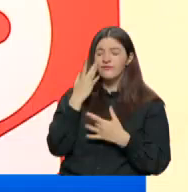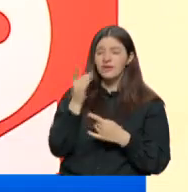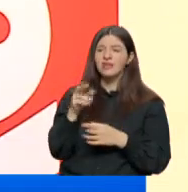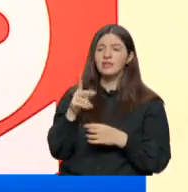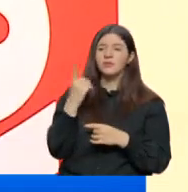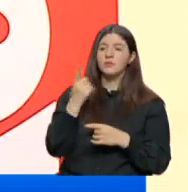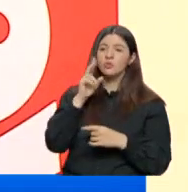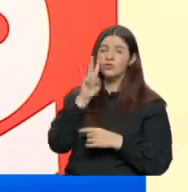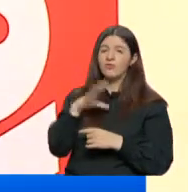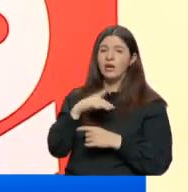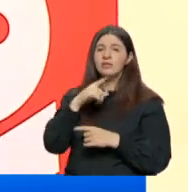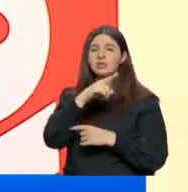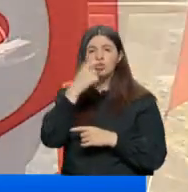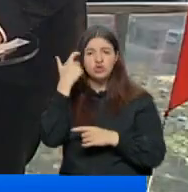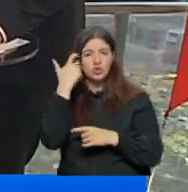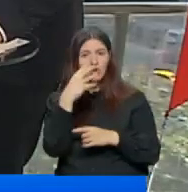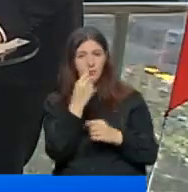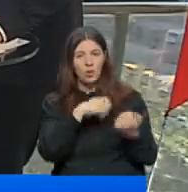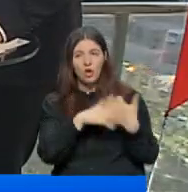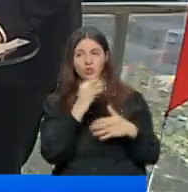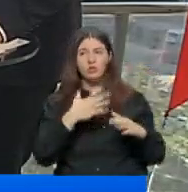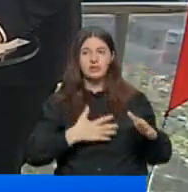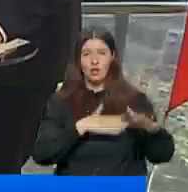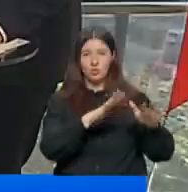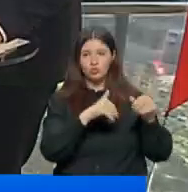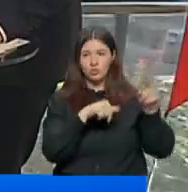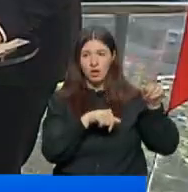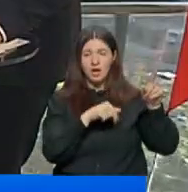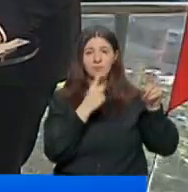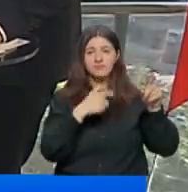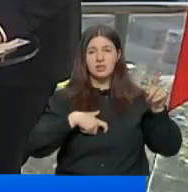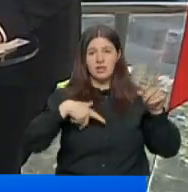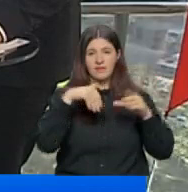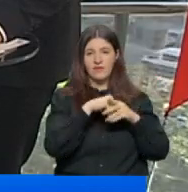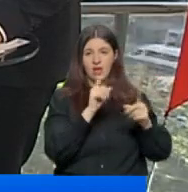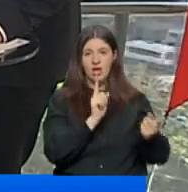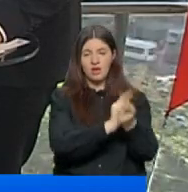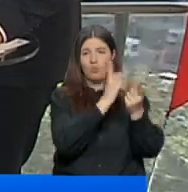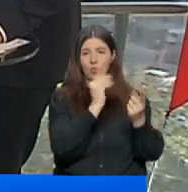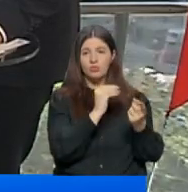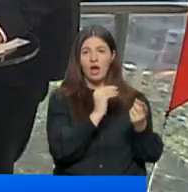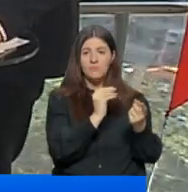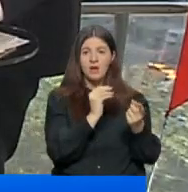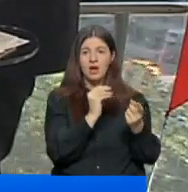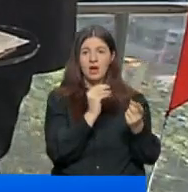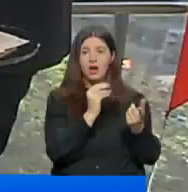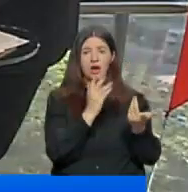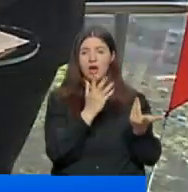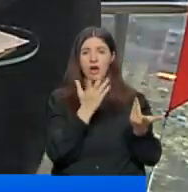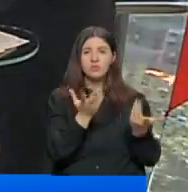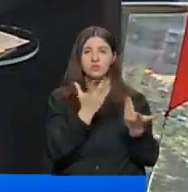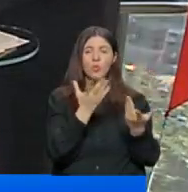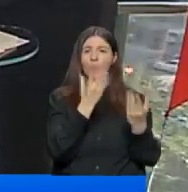gibi gözüküyor. Gözünüzü şaşırtan bir durum da oldu galiba genel kurulda. Bir milletvekili ile karşılaştınız ama ne yaptınız, çıkartamadınız